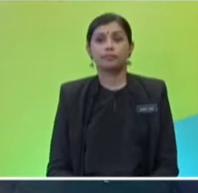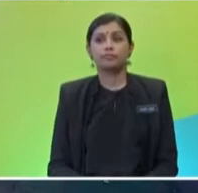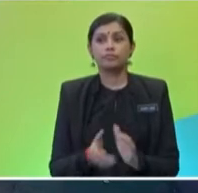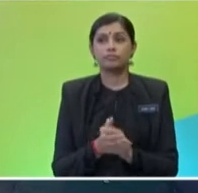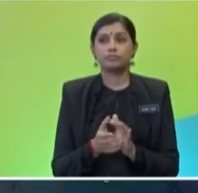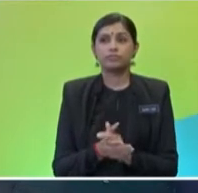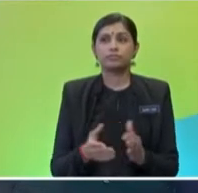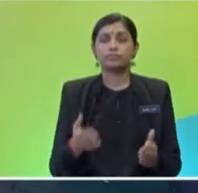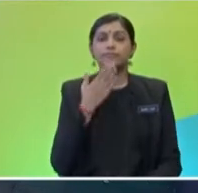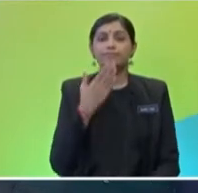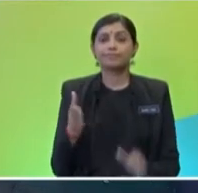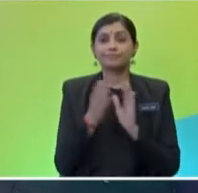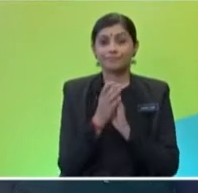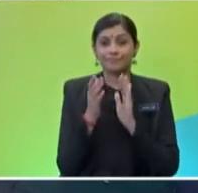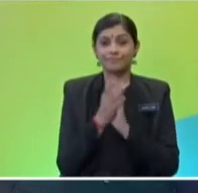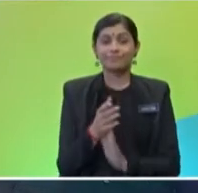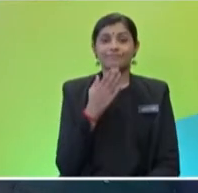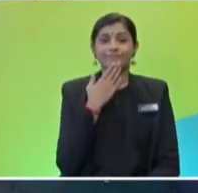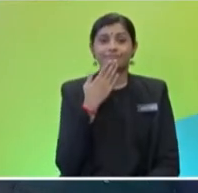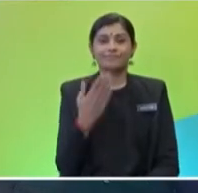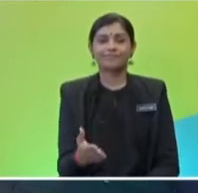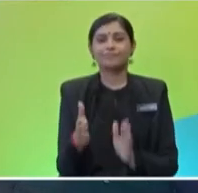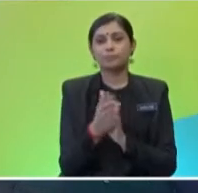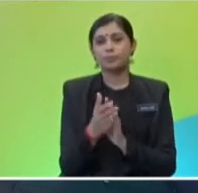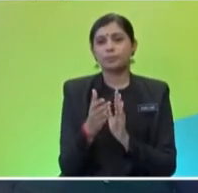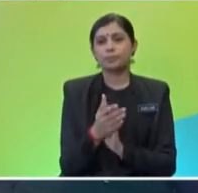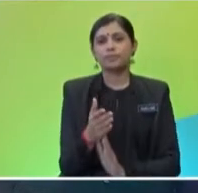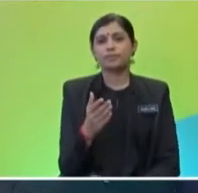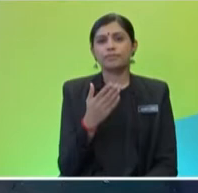kasih. Terima kasih. Terima kasih.